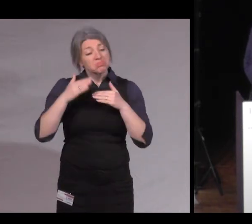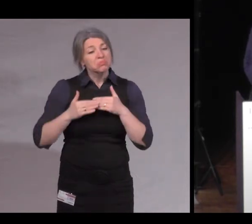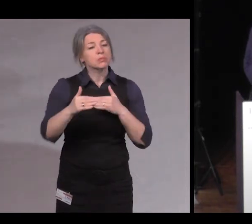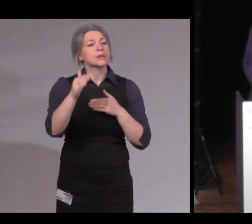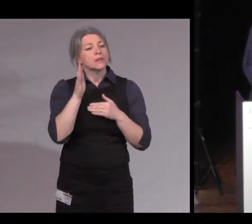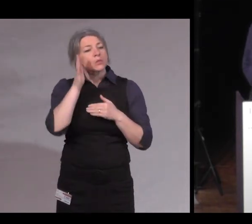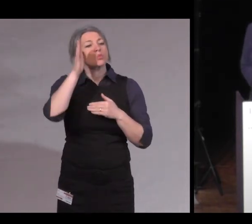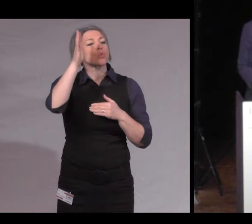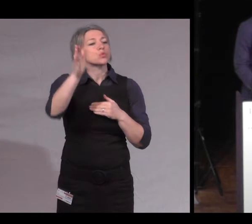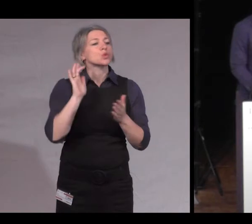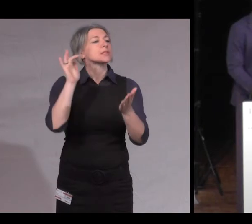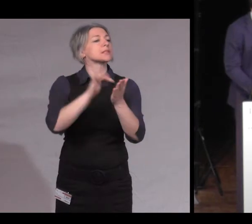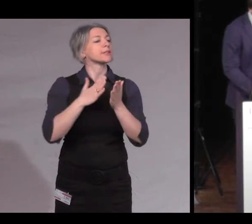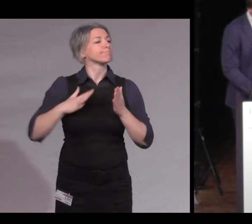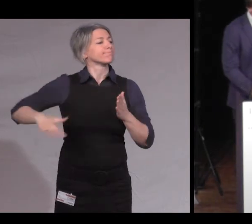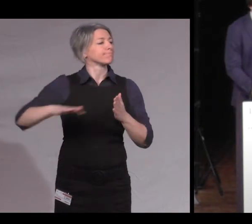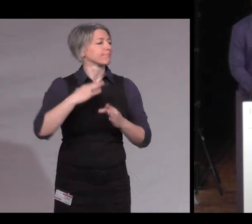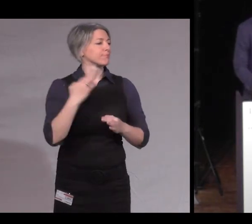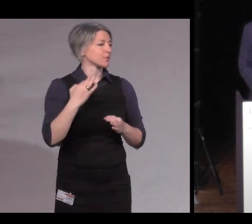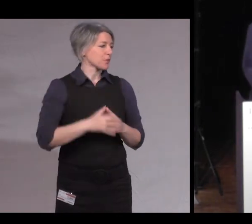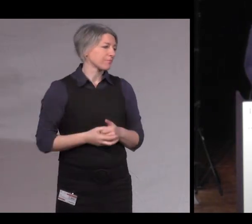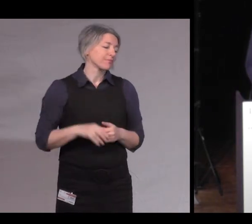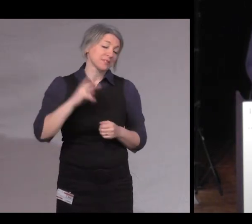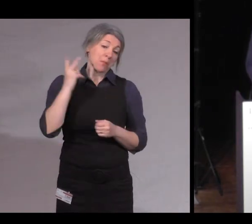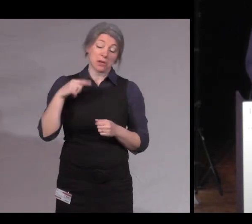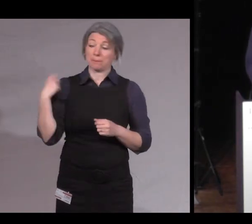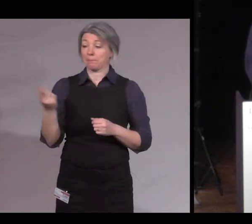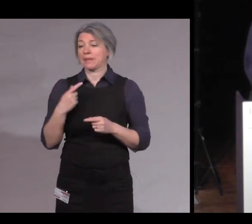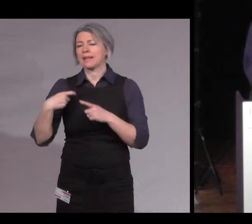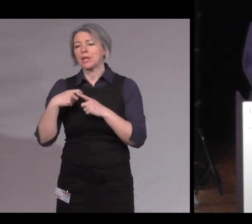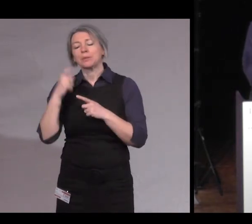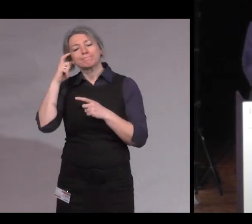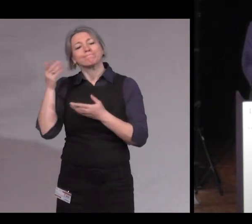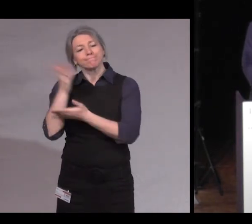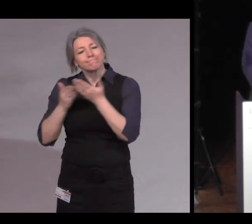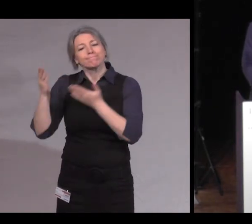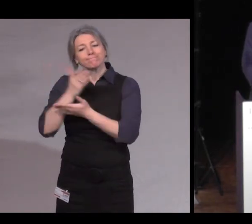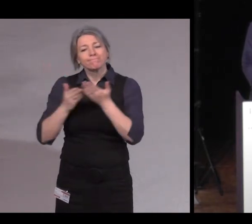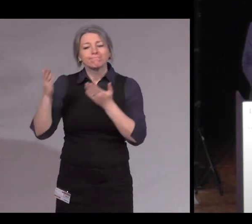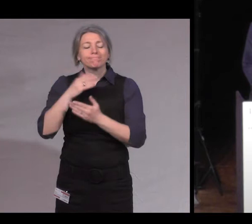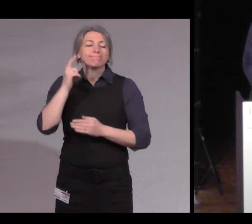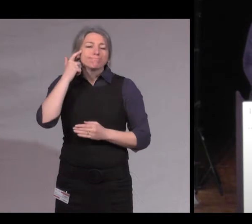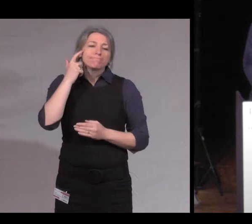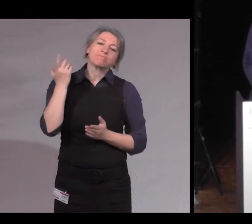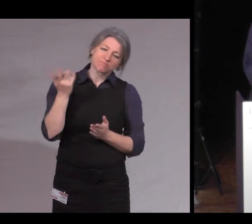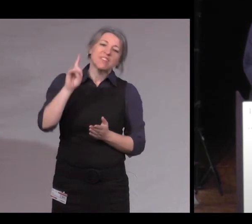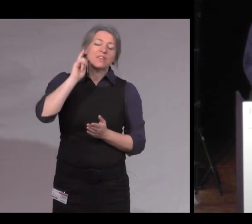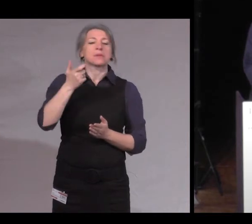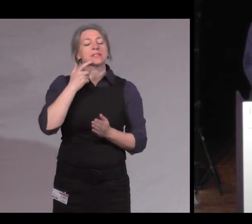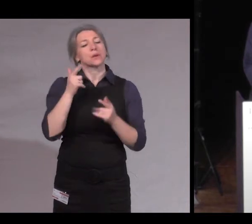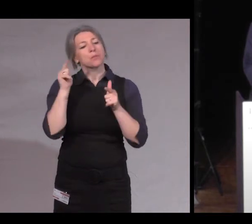kam to celé kráčí? Pro nás ta odpověď je formou distanční